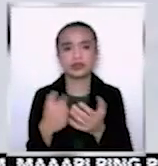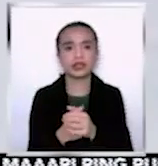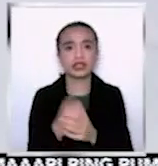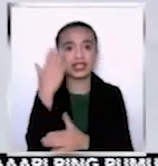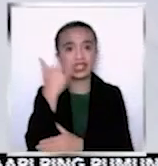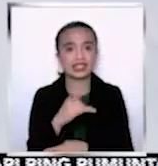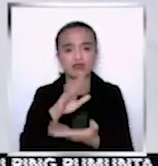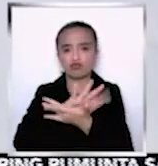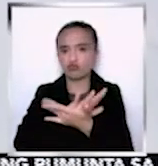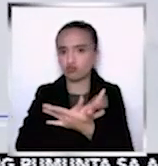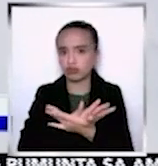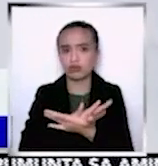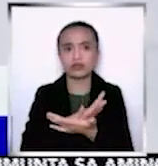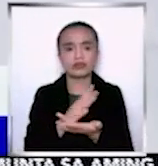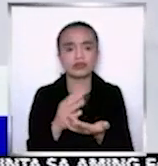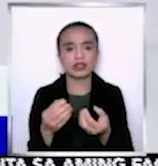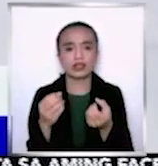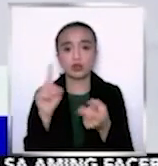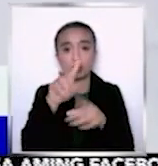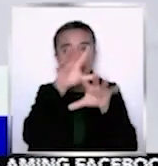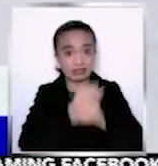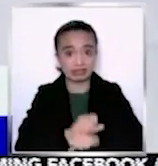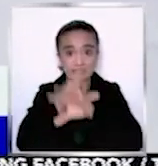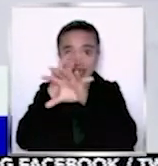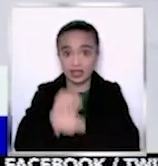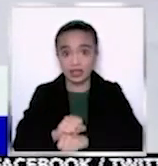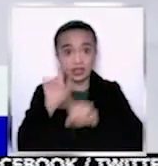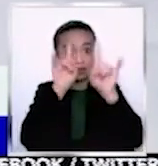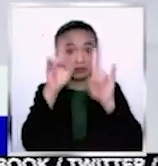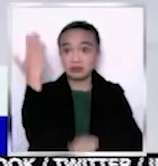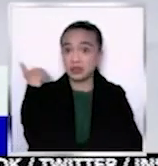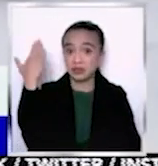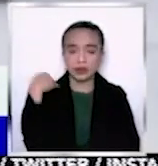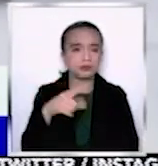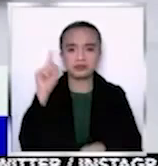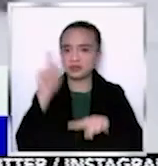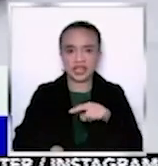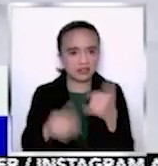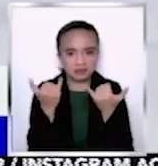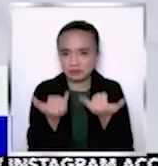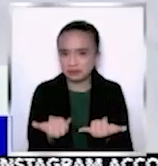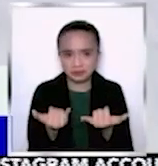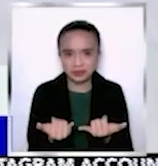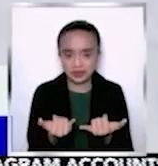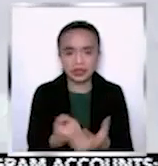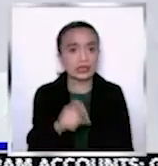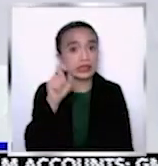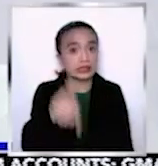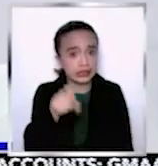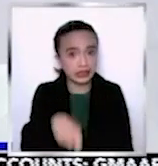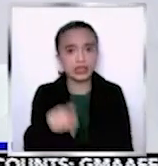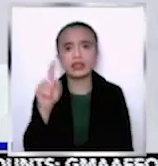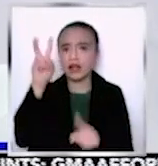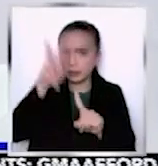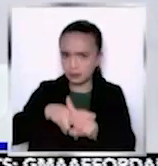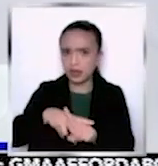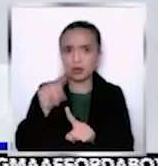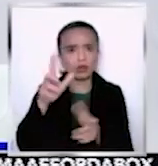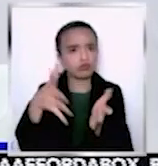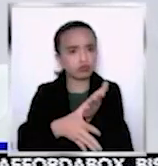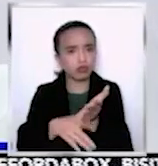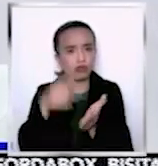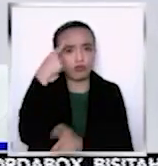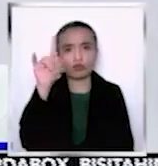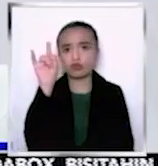ang mga nakasanayan ng mga kandidato sa pangangampanya noon, hindi na pwede ngayon. Kailangan muna silang mag-apply sa COMELEC Campaign